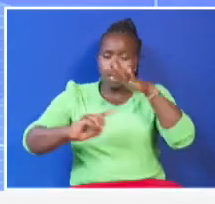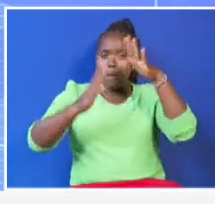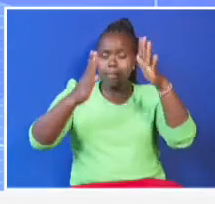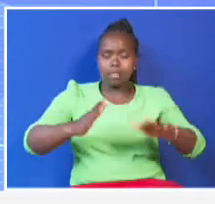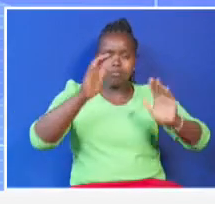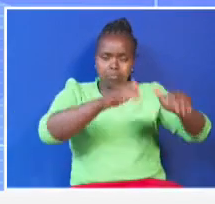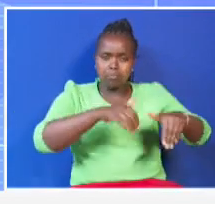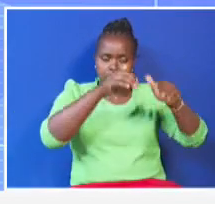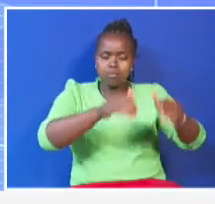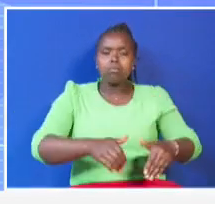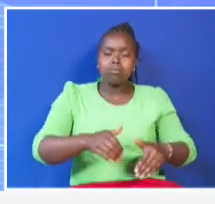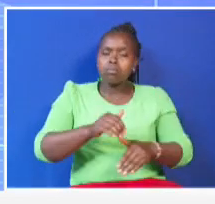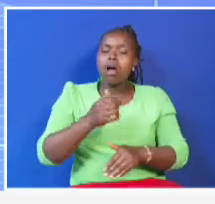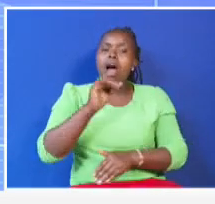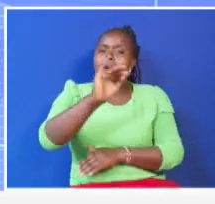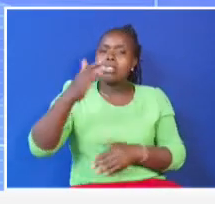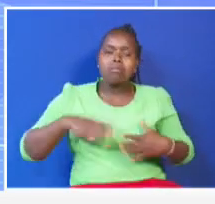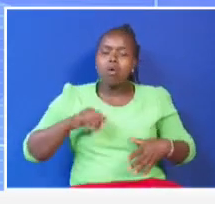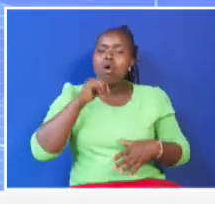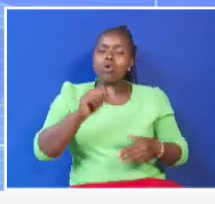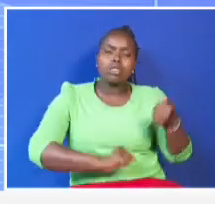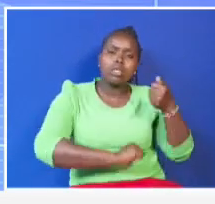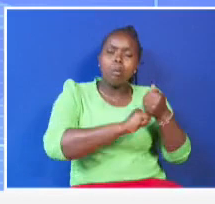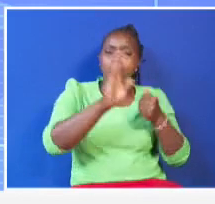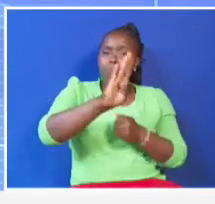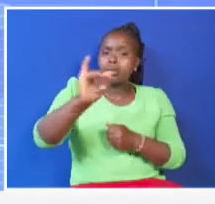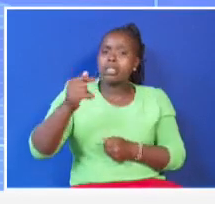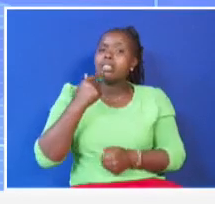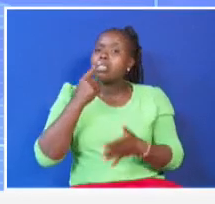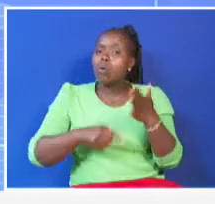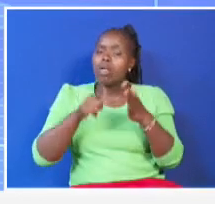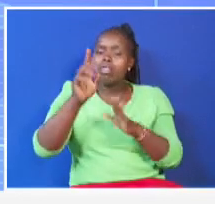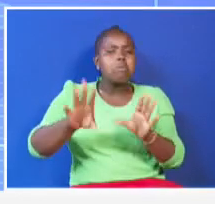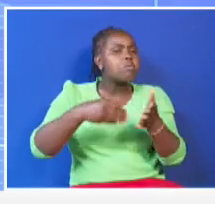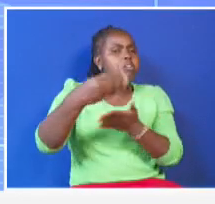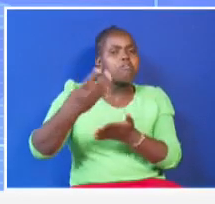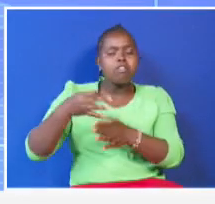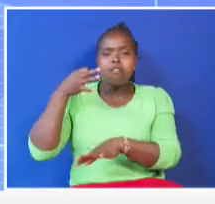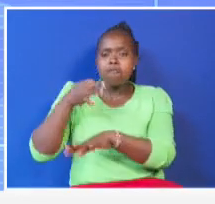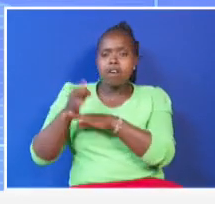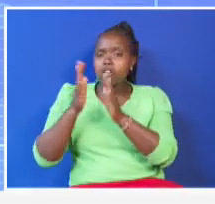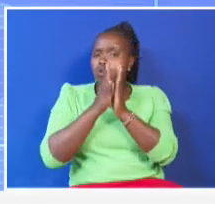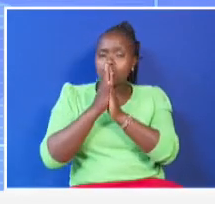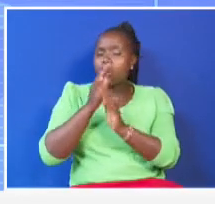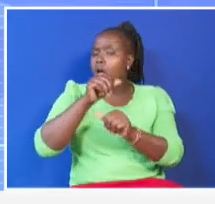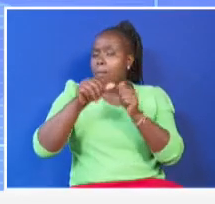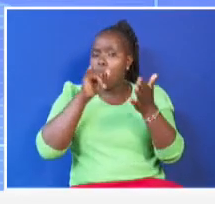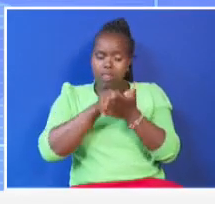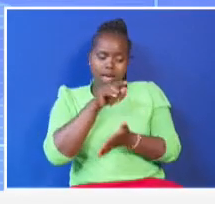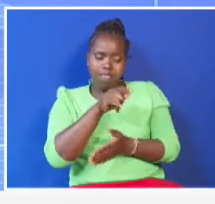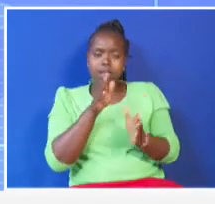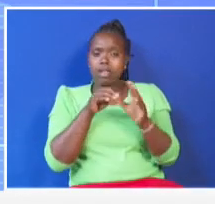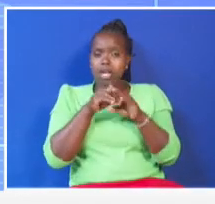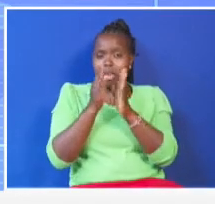Peter Munya amewasuta wanaopinga ripoti ya BBI, wanaosema kwamba wanasambaza propaganda kuhusu kilichoko ndani ya ripoti hiyo,